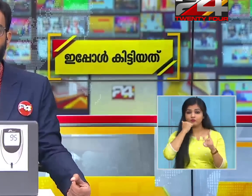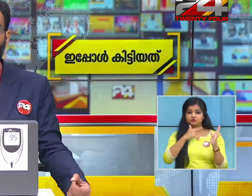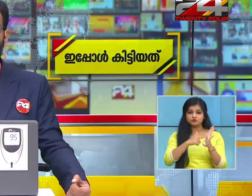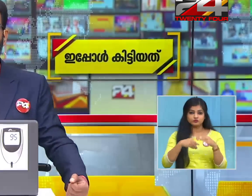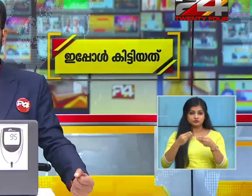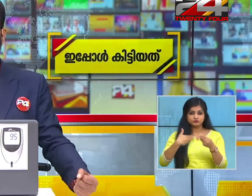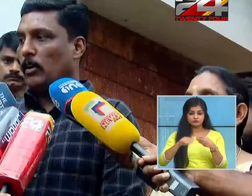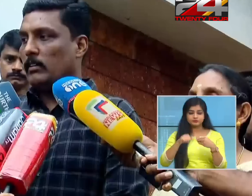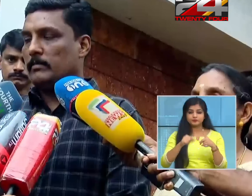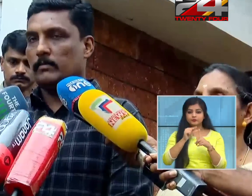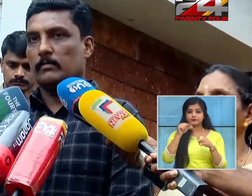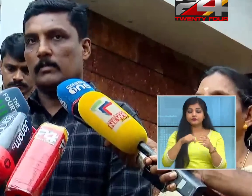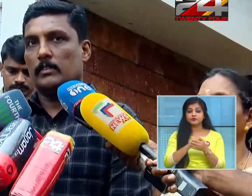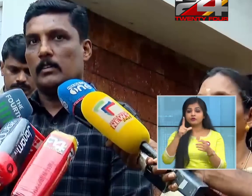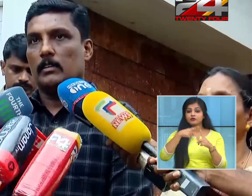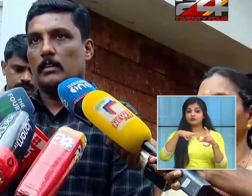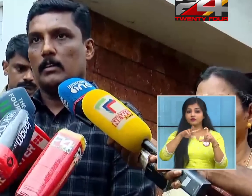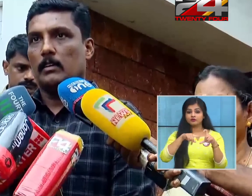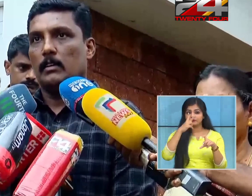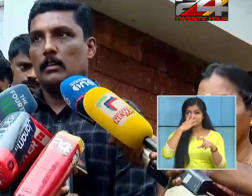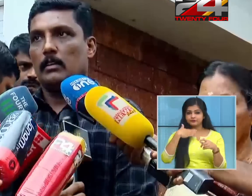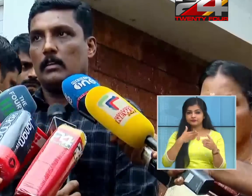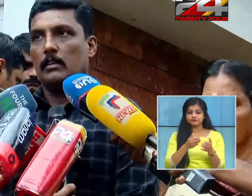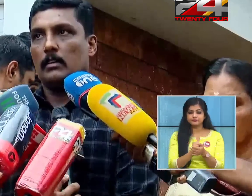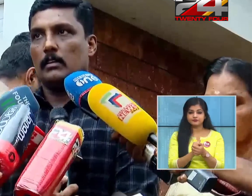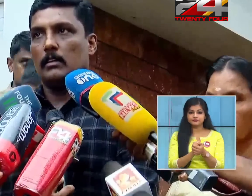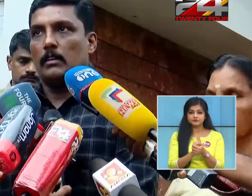അദ്ദേഹം ഇപ്പോൾ തത്സമയം പ്രതികരിക്കുന്നു. അതിലേക്കാണ് ആദ്യം.